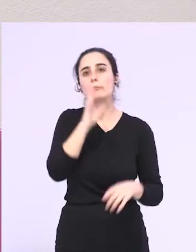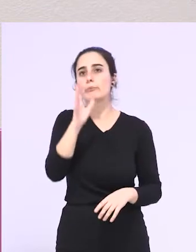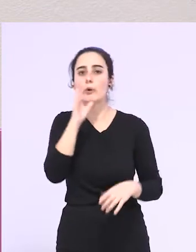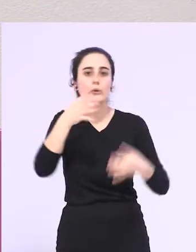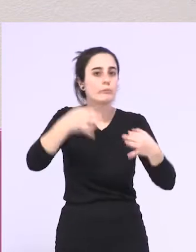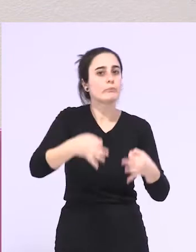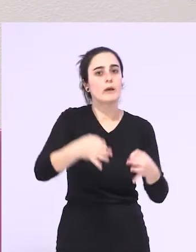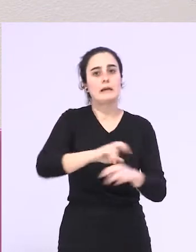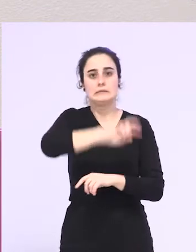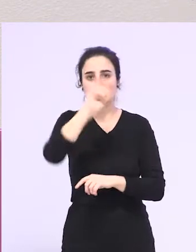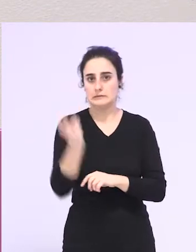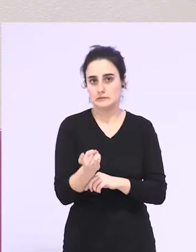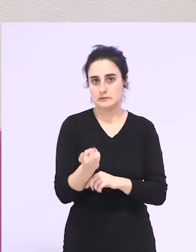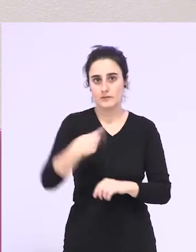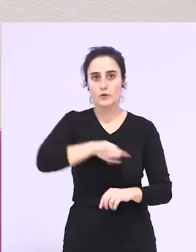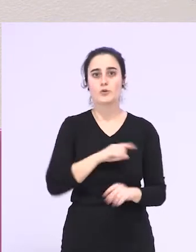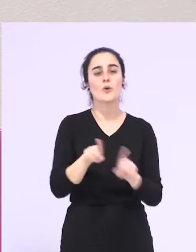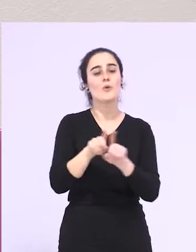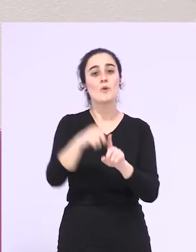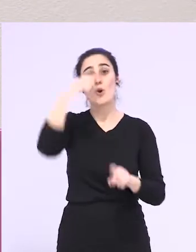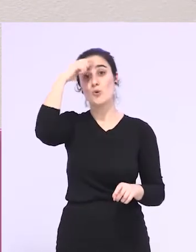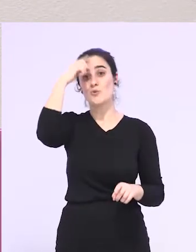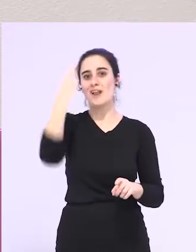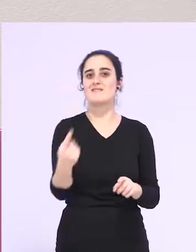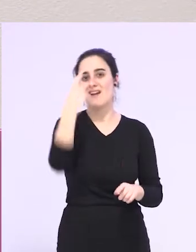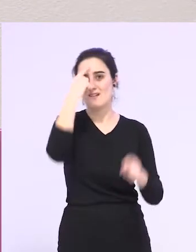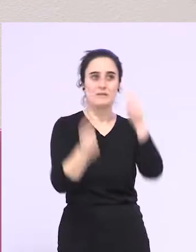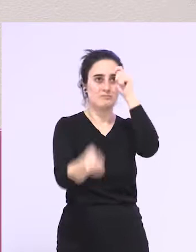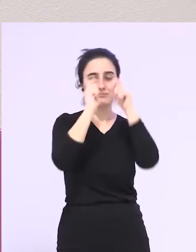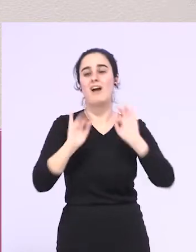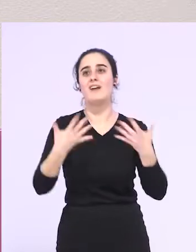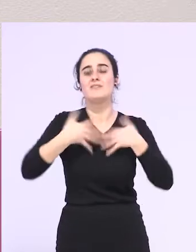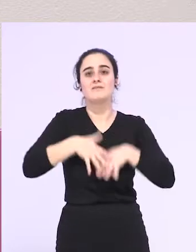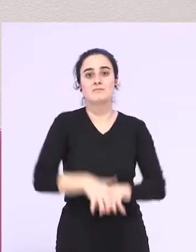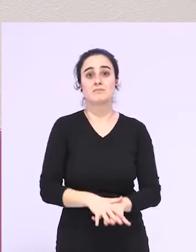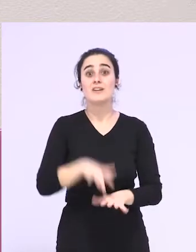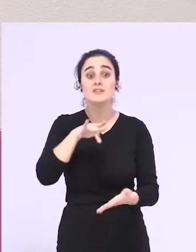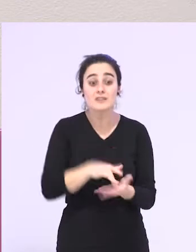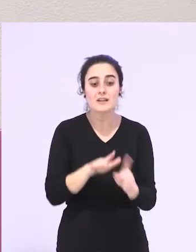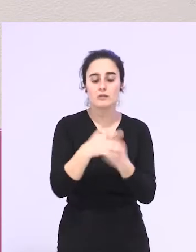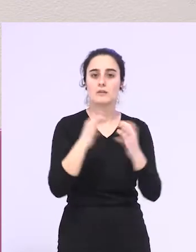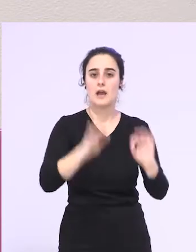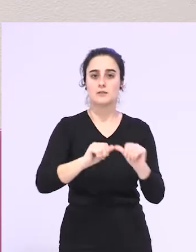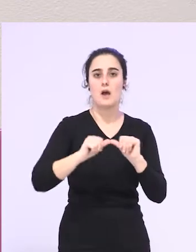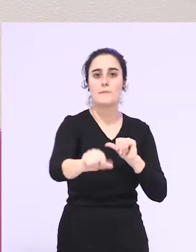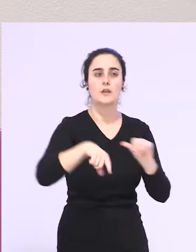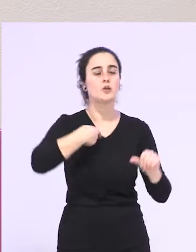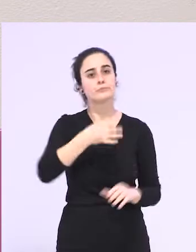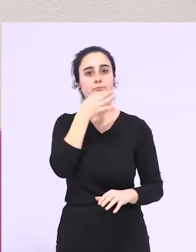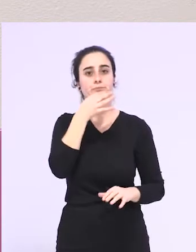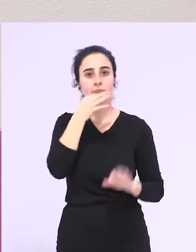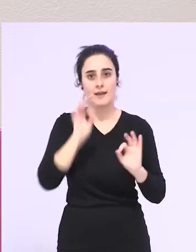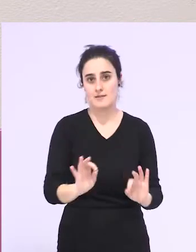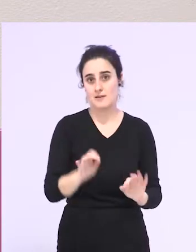eta narratiba guzti horiek, ez? Ikasita dauzkaguna kulturalak direnak eta berraktibatzen direnak eraso hori gertatzen den momentutik aurrera. Berraktibatzen